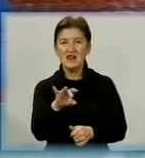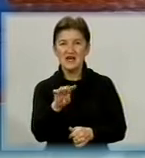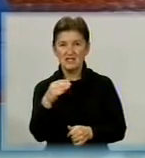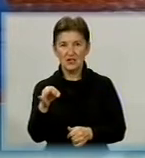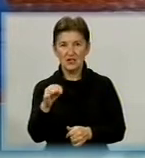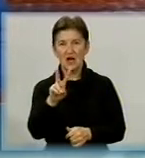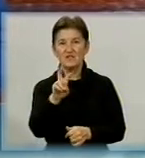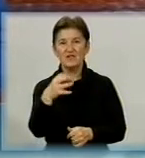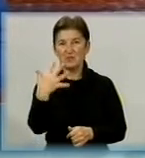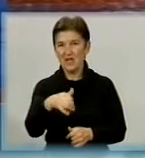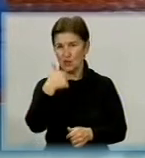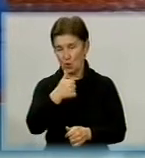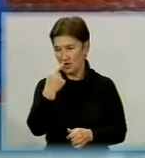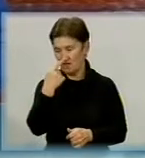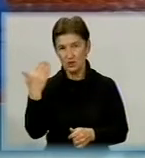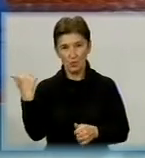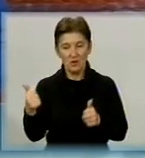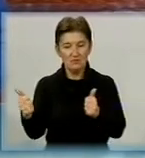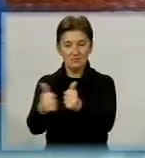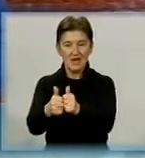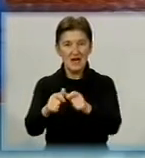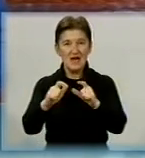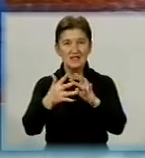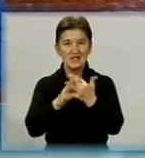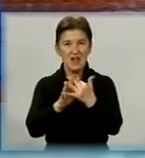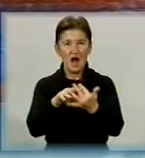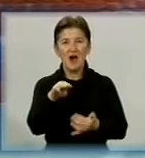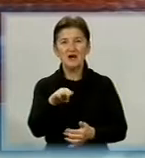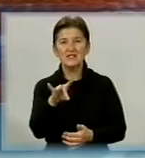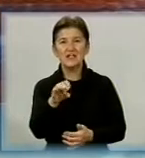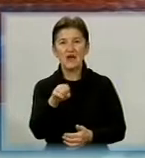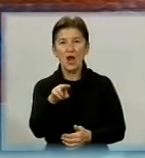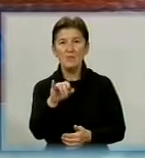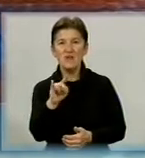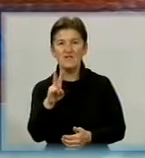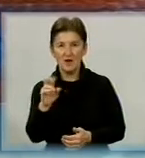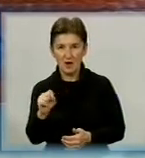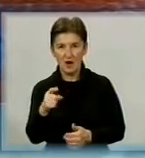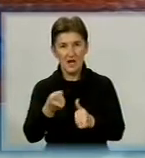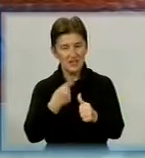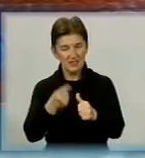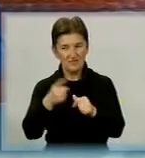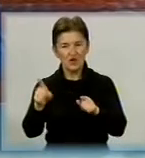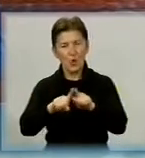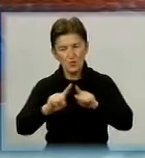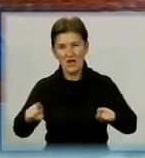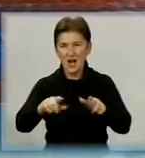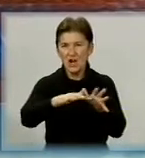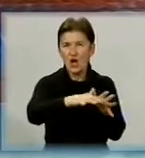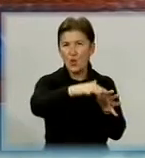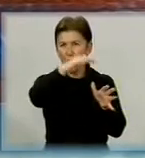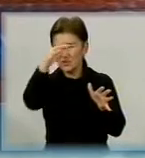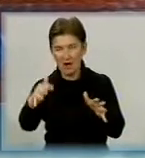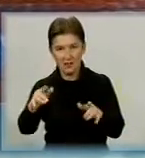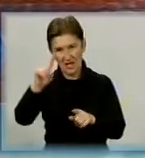це 250 років тому неподалік села Трепівка Знам'янського району. Археологи курган називають унікальною знахідкою, яка знана і за